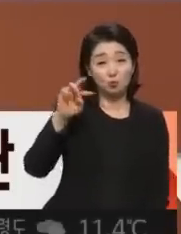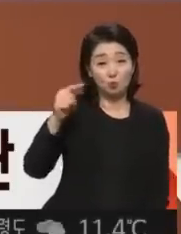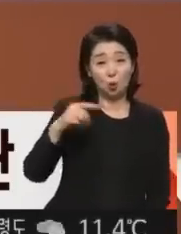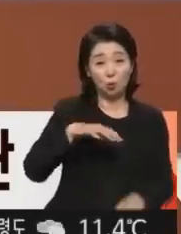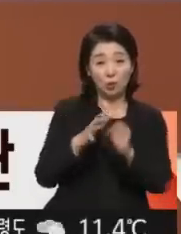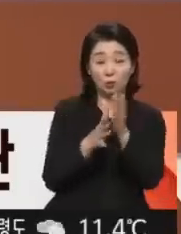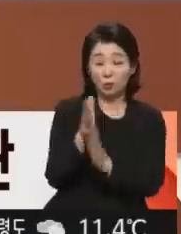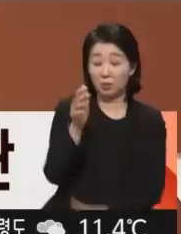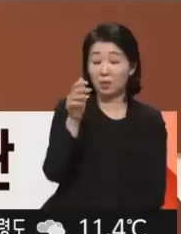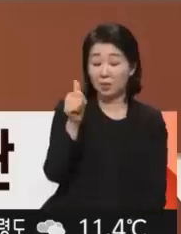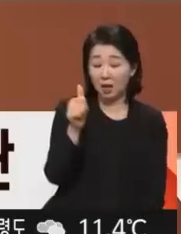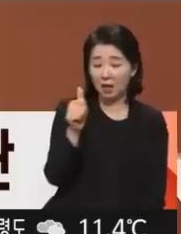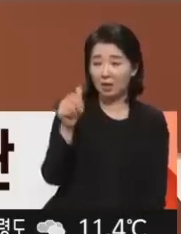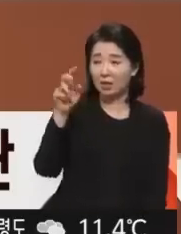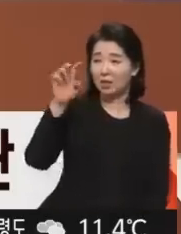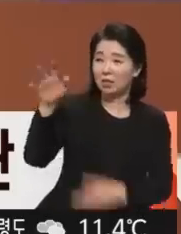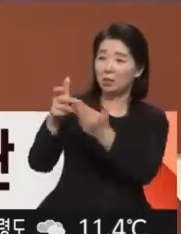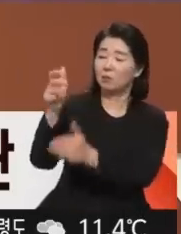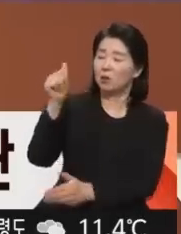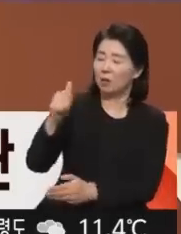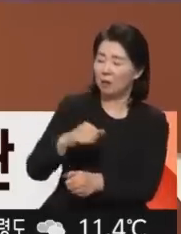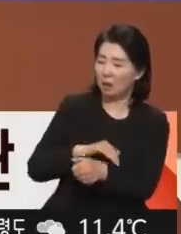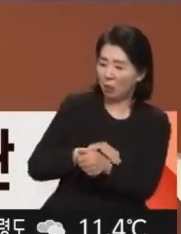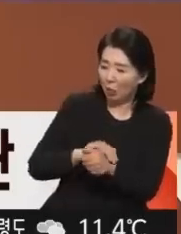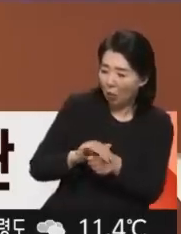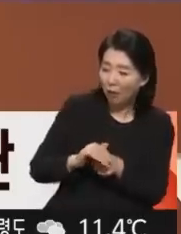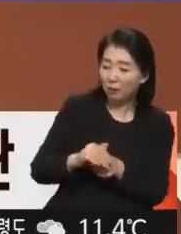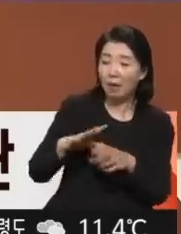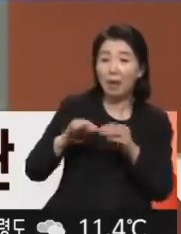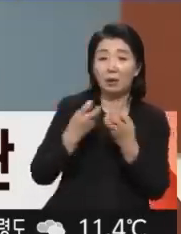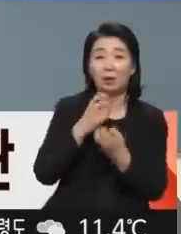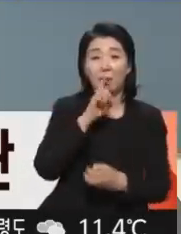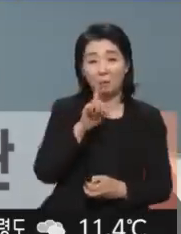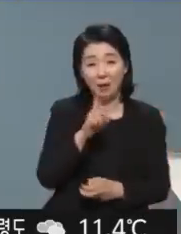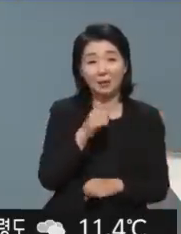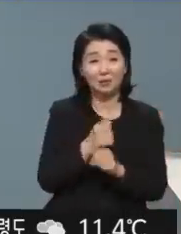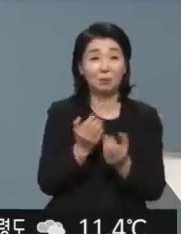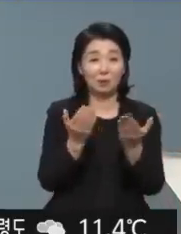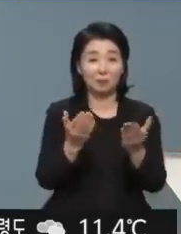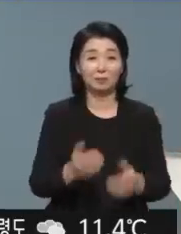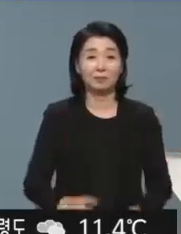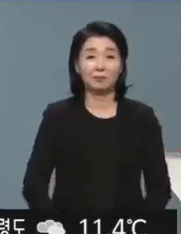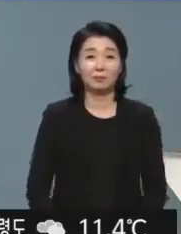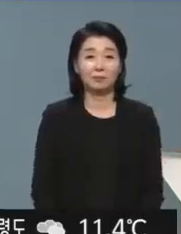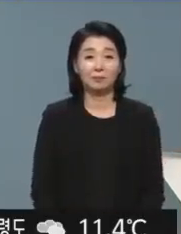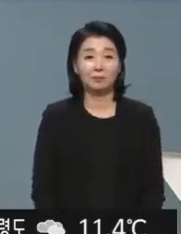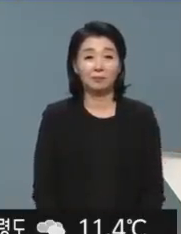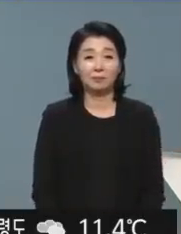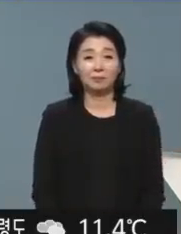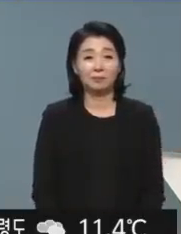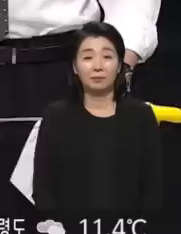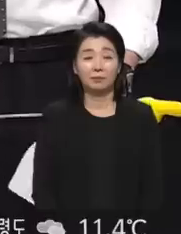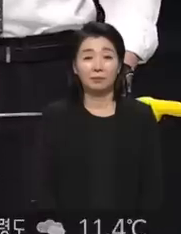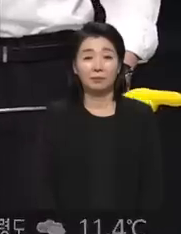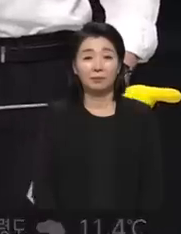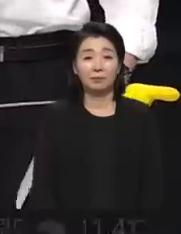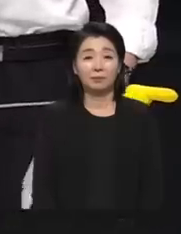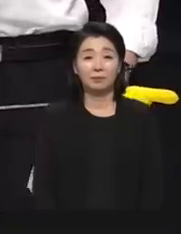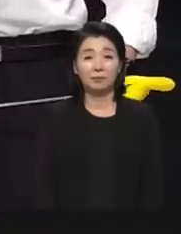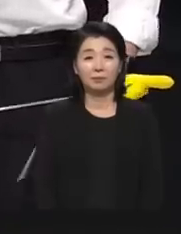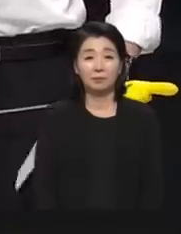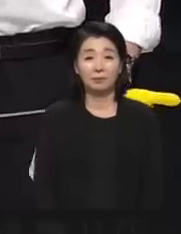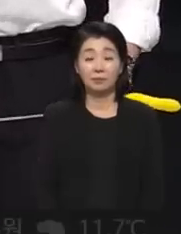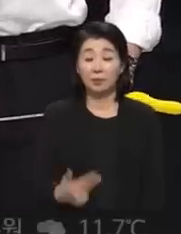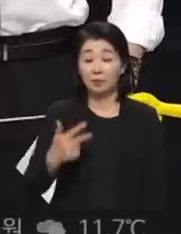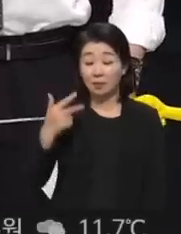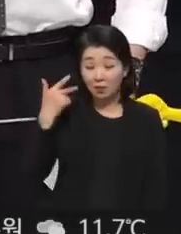김기현 대표에게 소극적인 대응이라고 지적했는데요. 박준우 마커가 주민에서 관련 소식을 정리했습니다. 네,